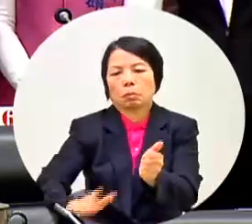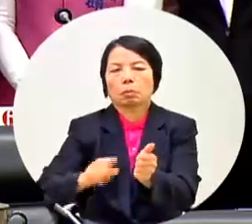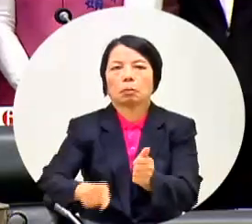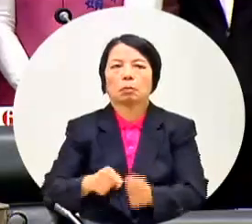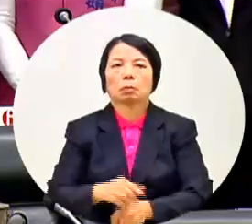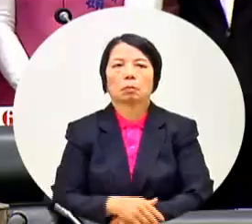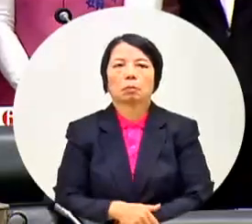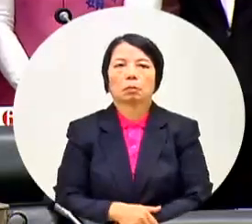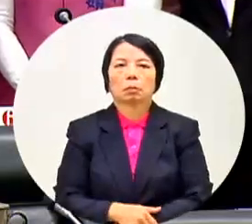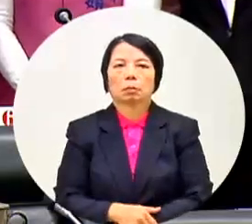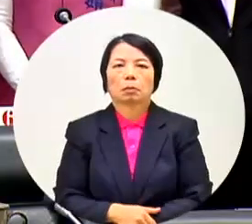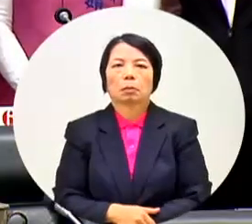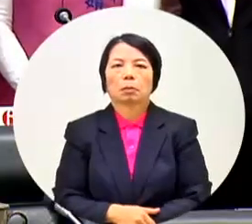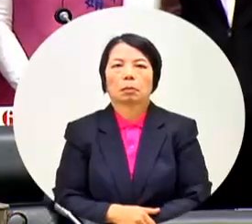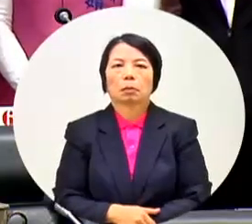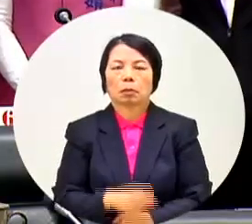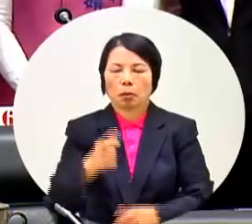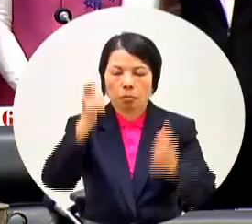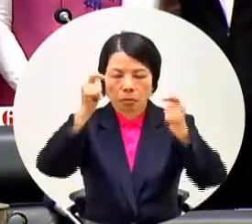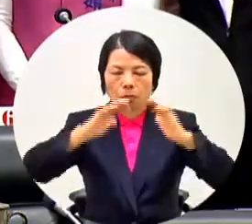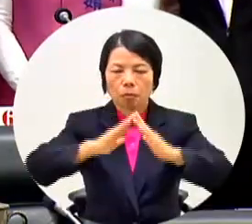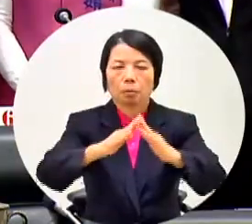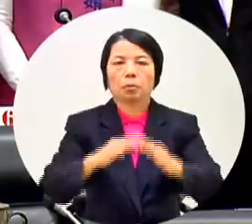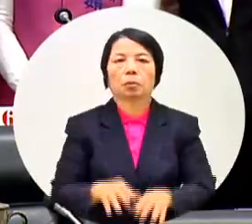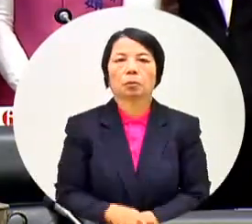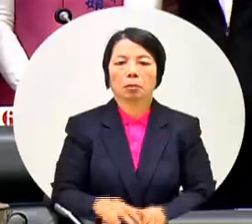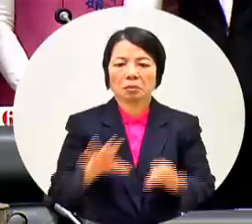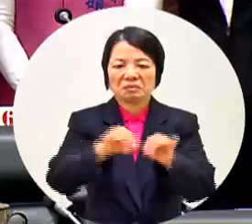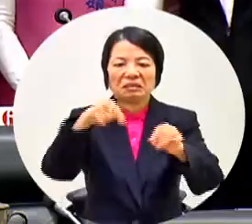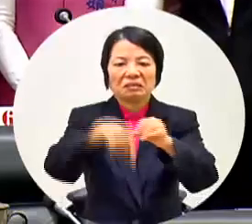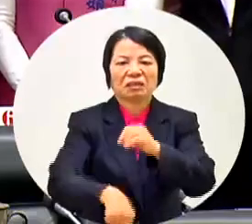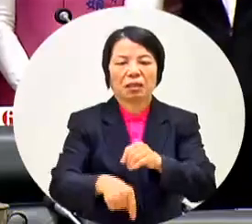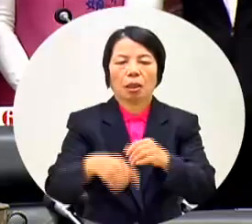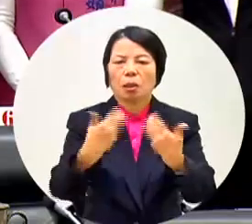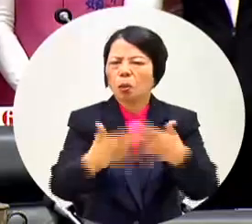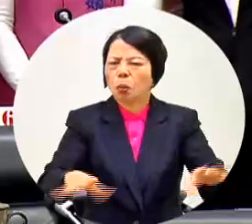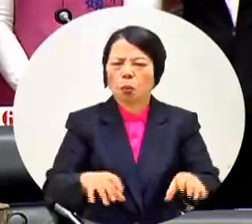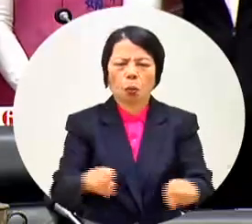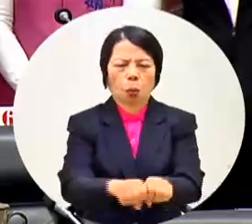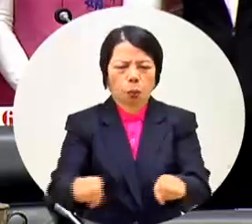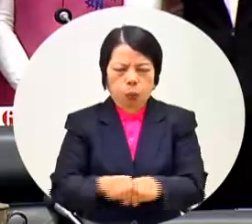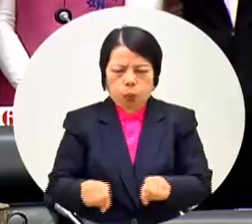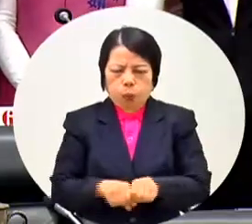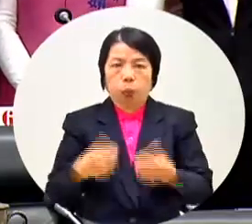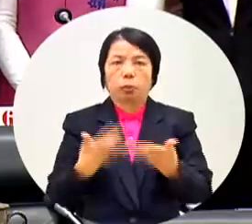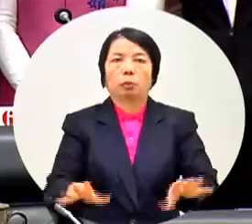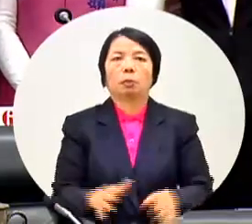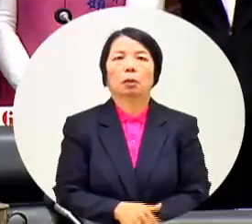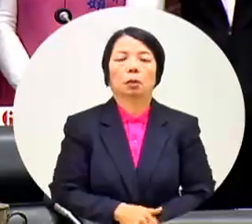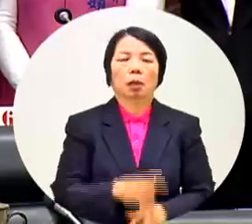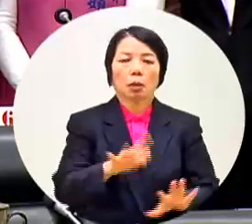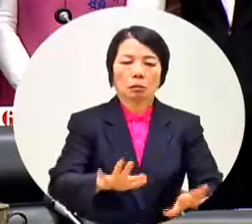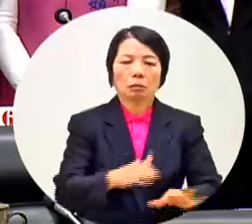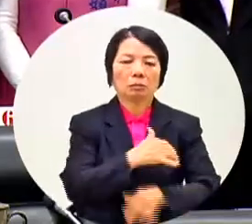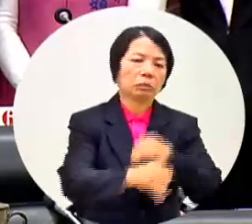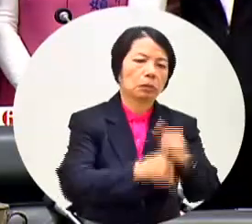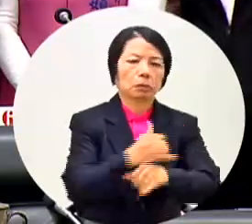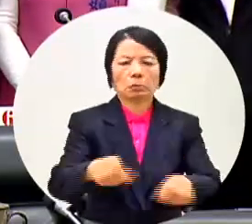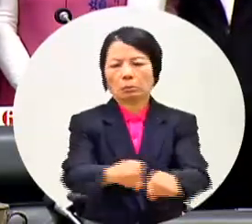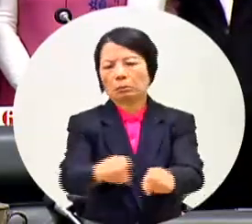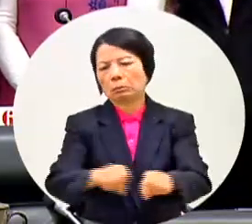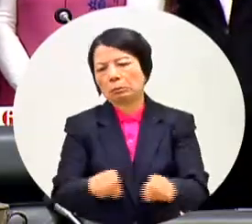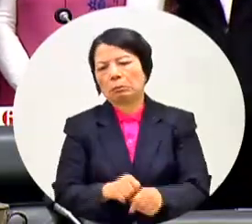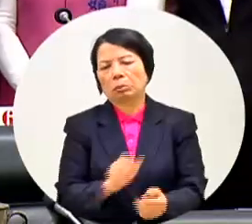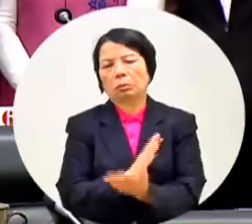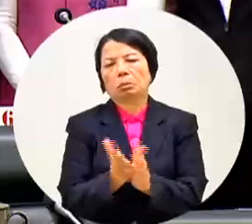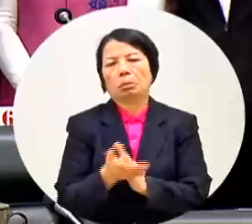高雄地底下有多少的管线？不只是民生5大管线，我们还有很多的工业管线。 这些